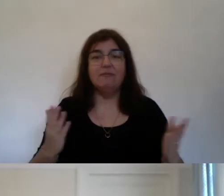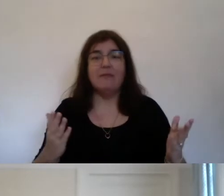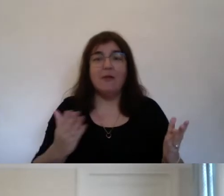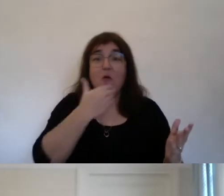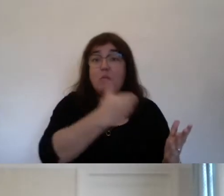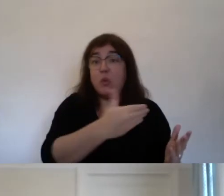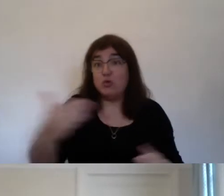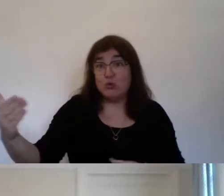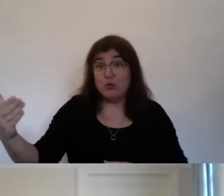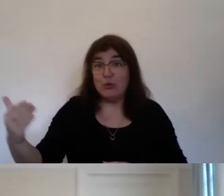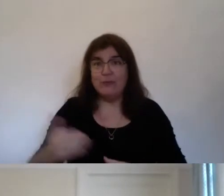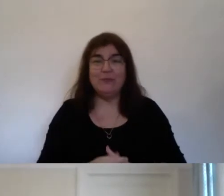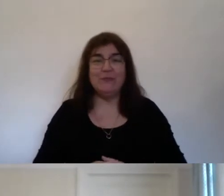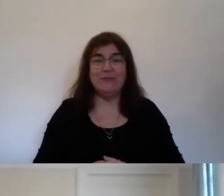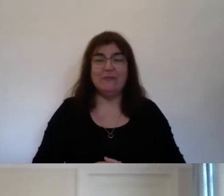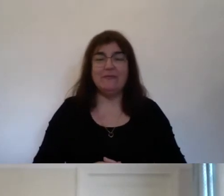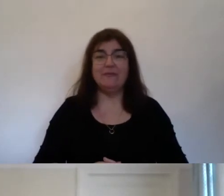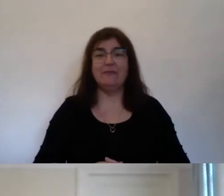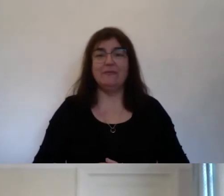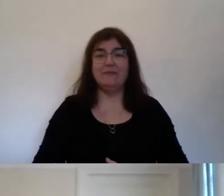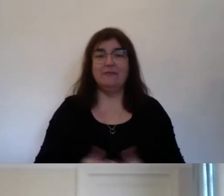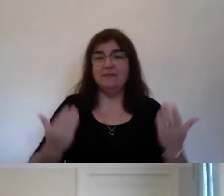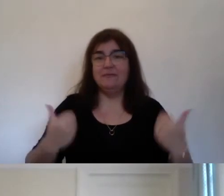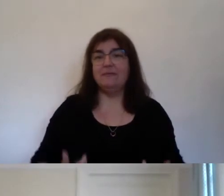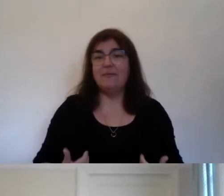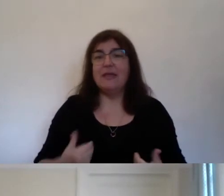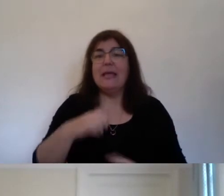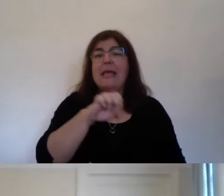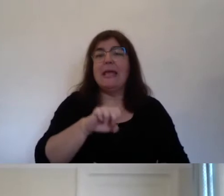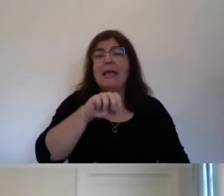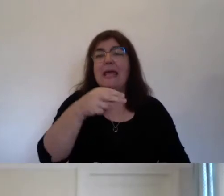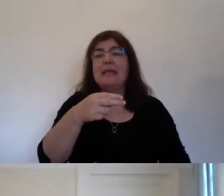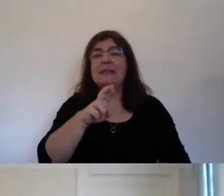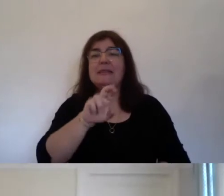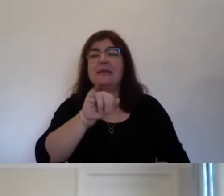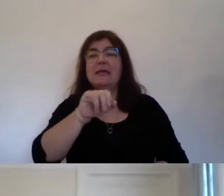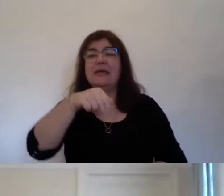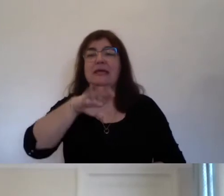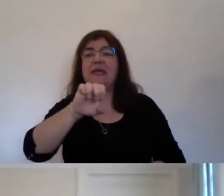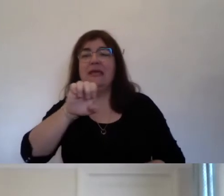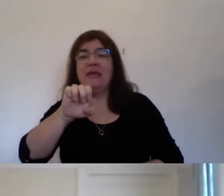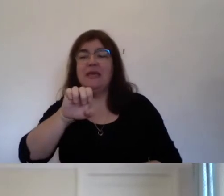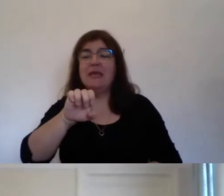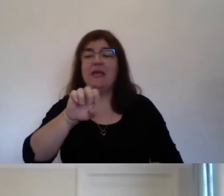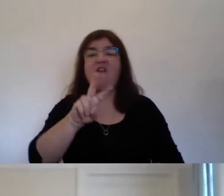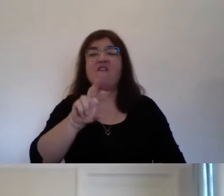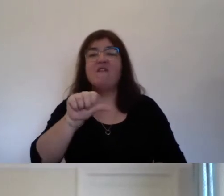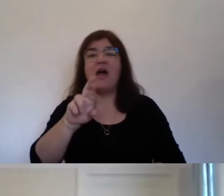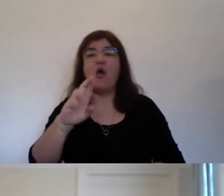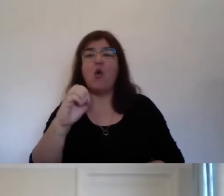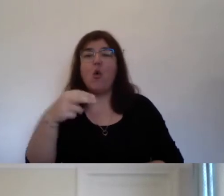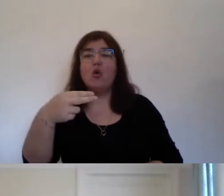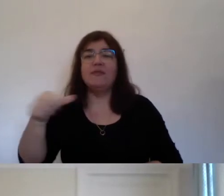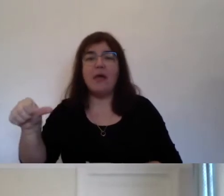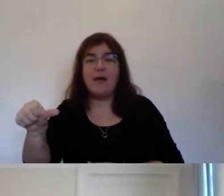Bonjour à tous. Je suis Enrique Varona, conférencier à la réunion des musées nationaux